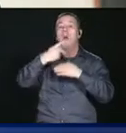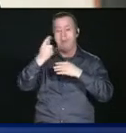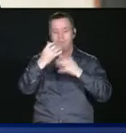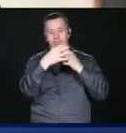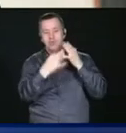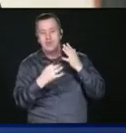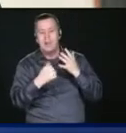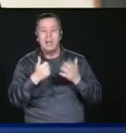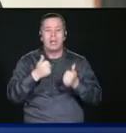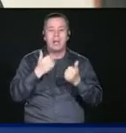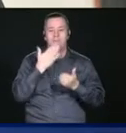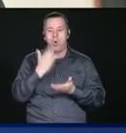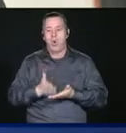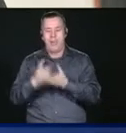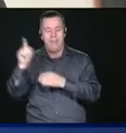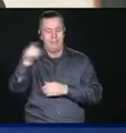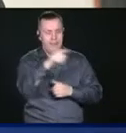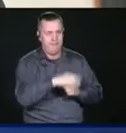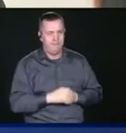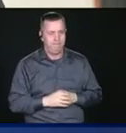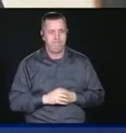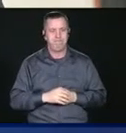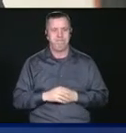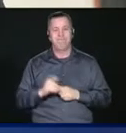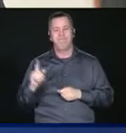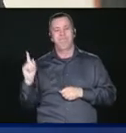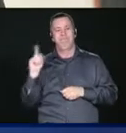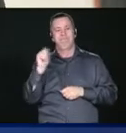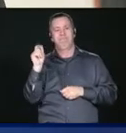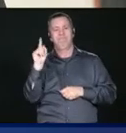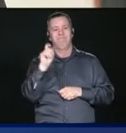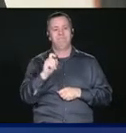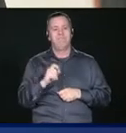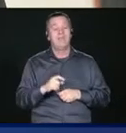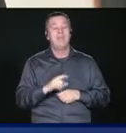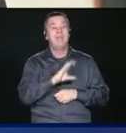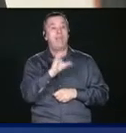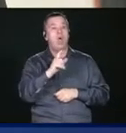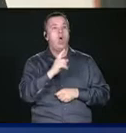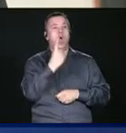Air Canada perd environ $1 million par heure.